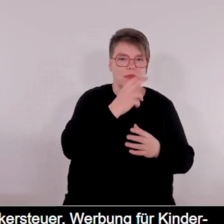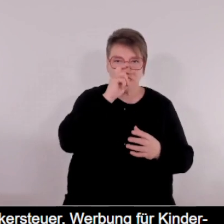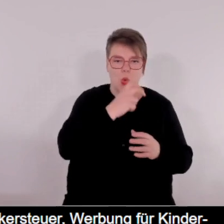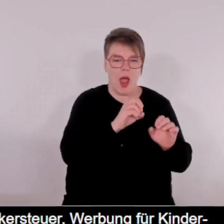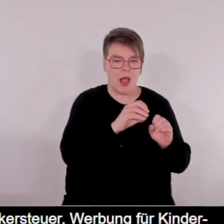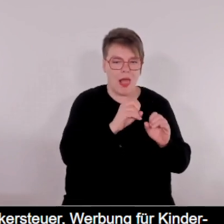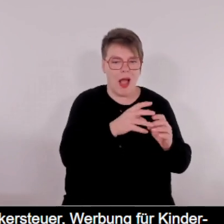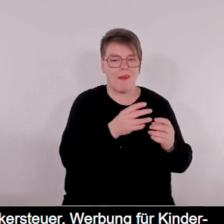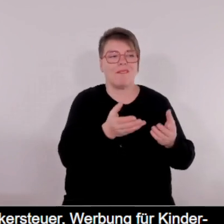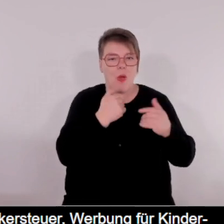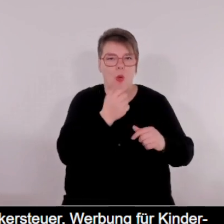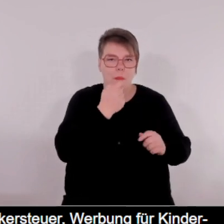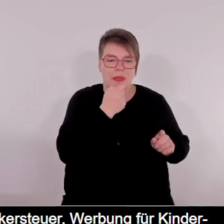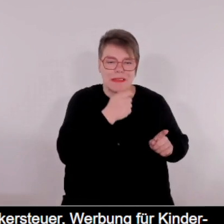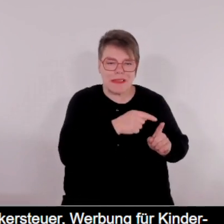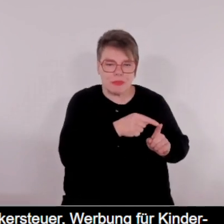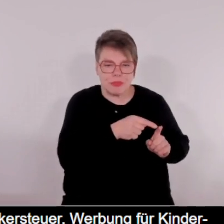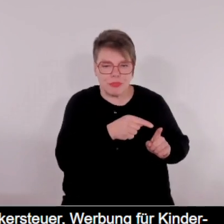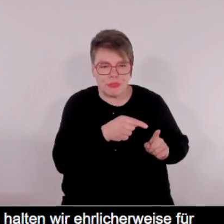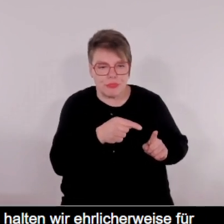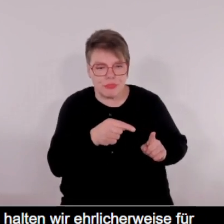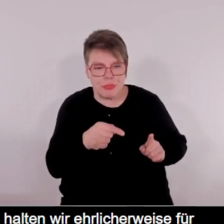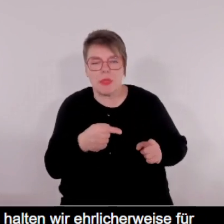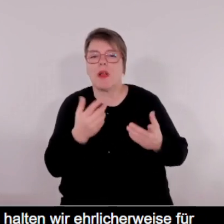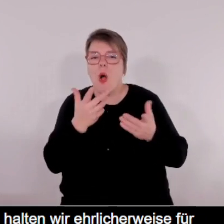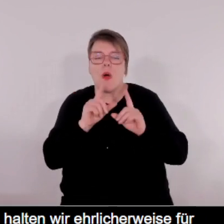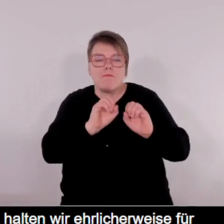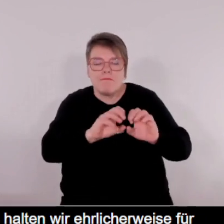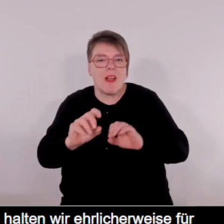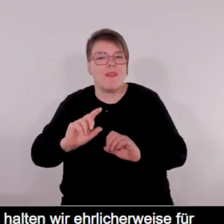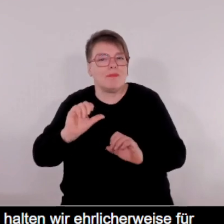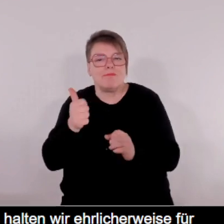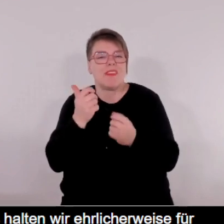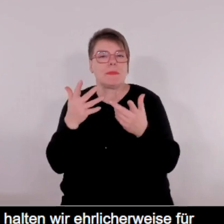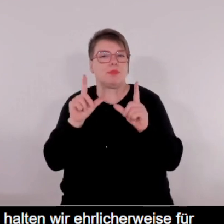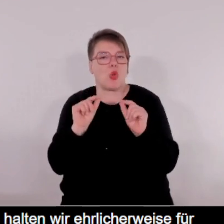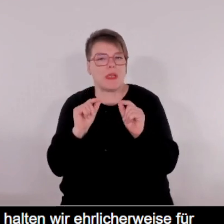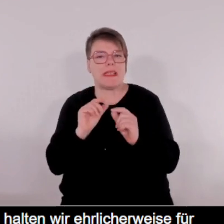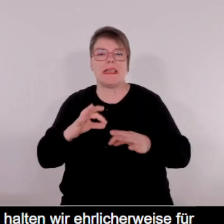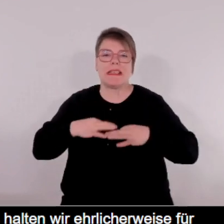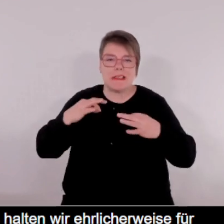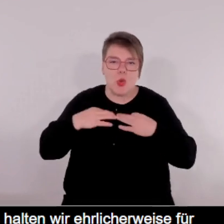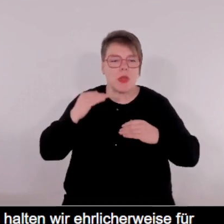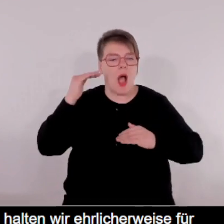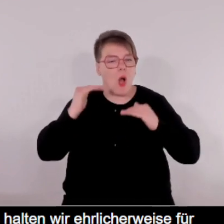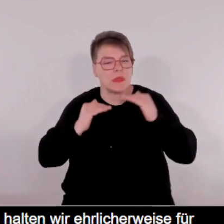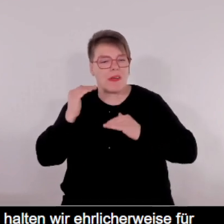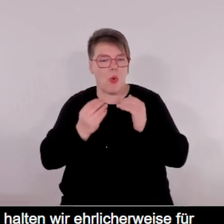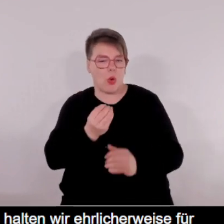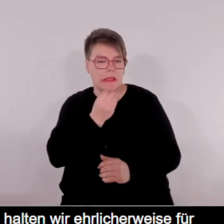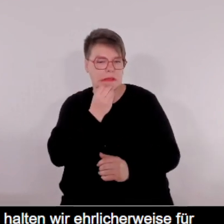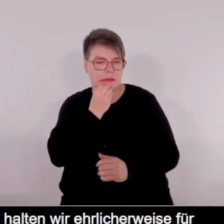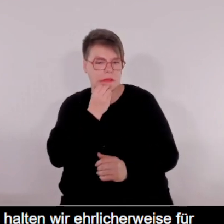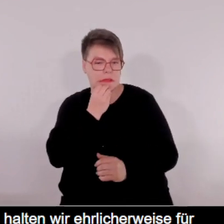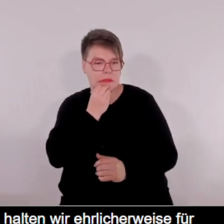Fettleibigkeit in den einzelnen, ja auch Altersgruppen, also auch da, glaube ich, darf man deutlich sagen, da